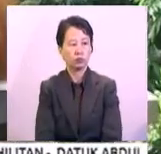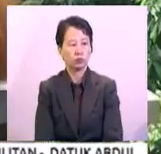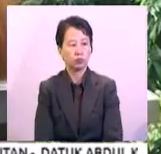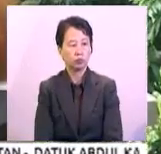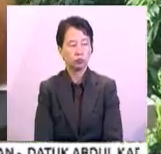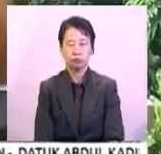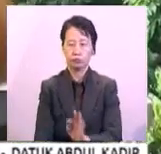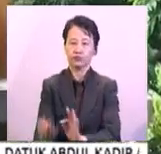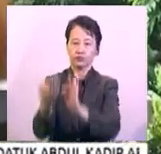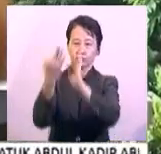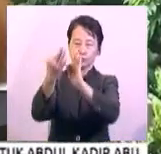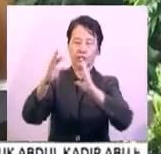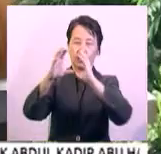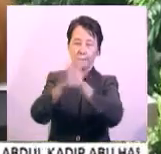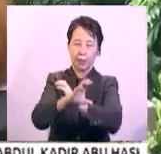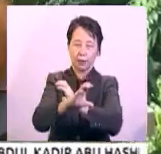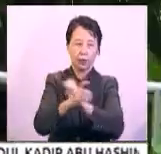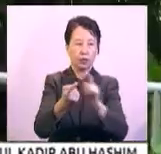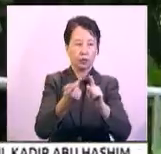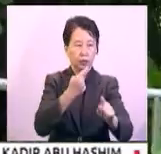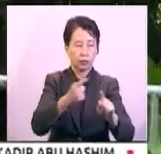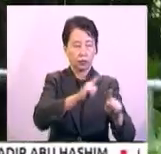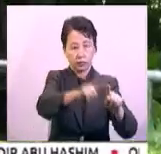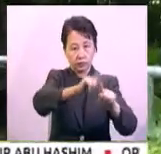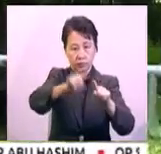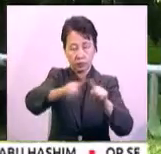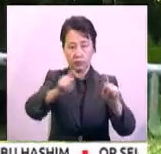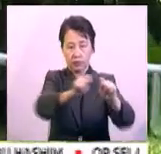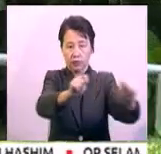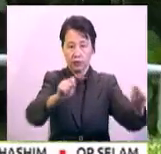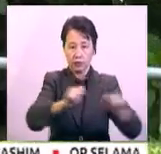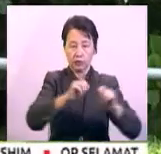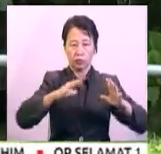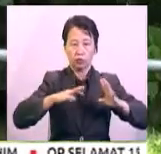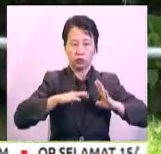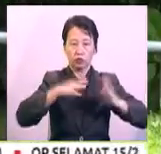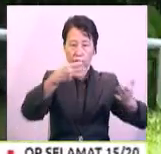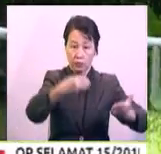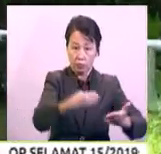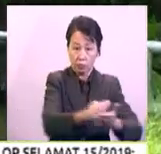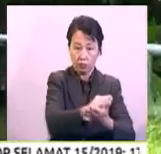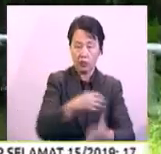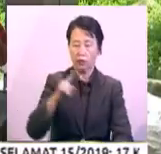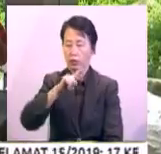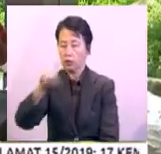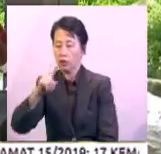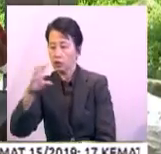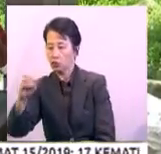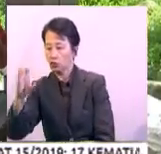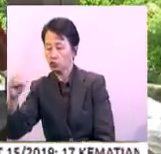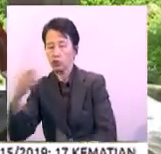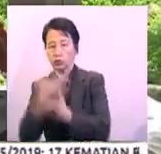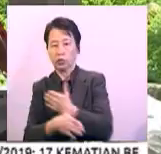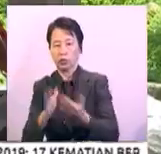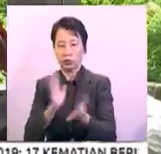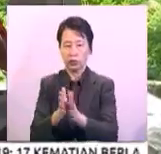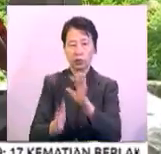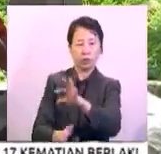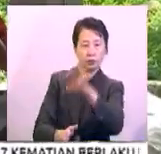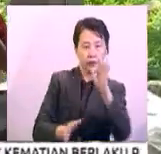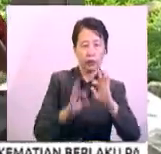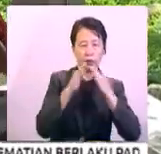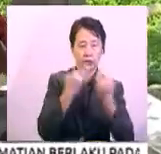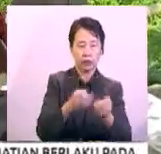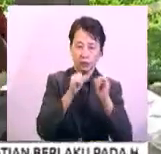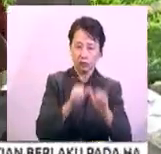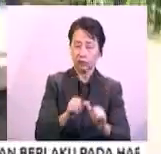Meski berdepan cabaran persaingan daripada pelbagai destinasi percutian moden, zoo negara masih menjadi pilihan keluarga yang